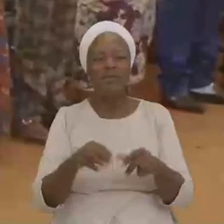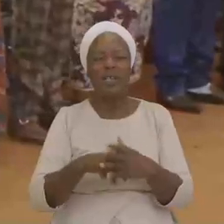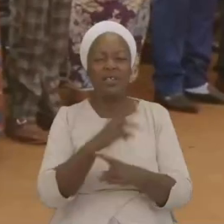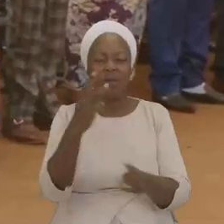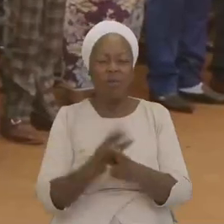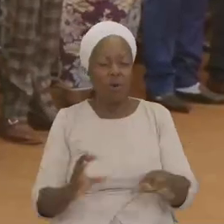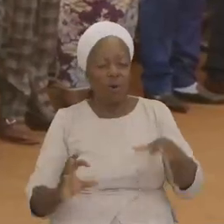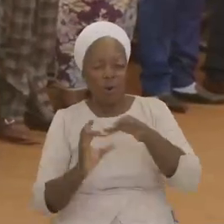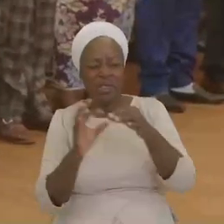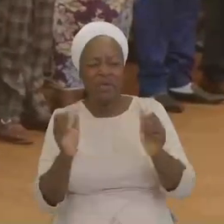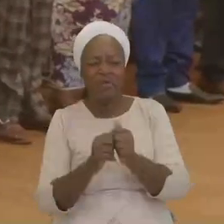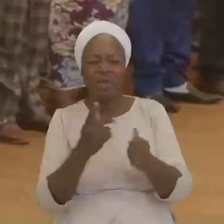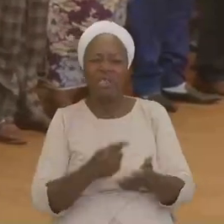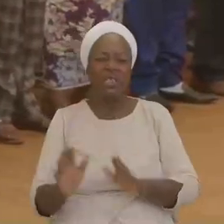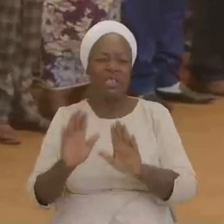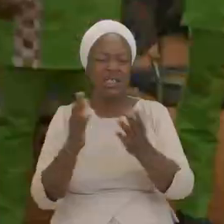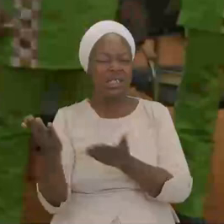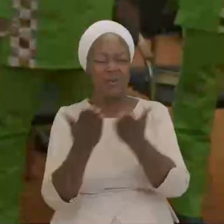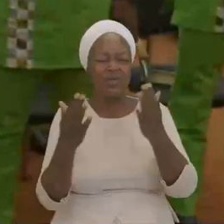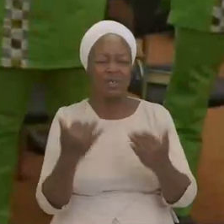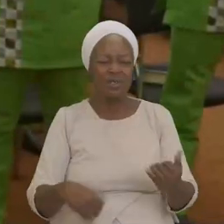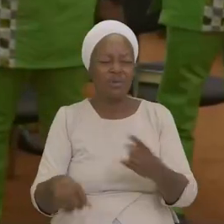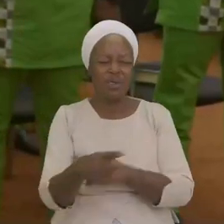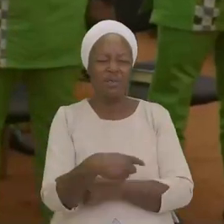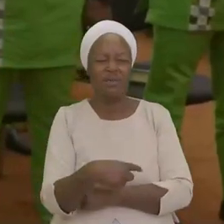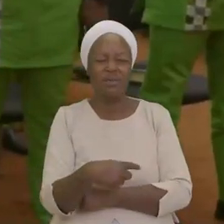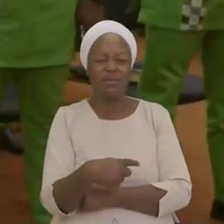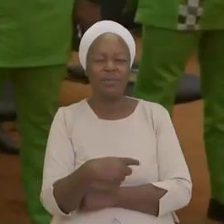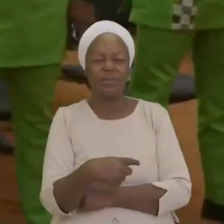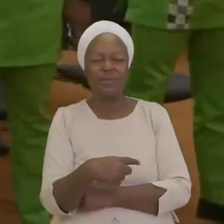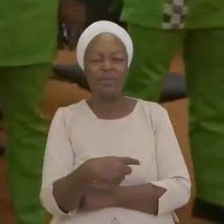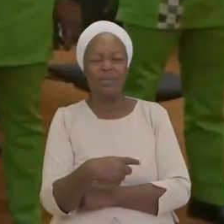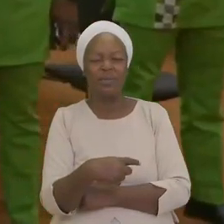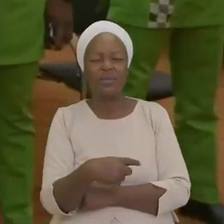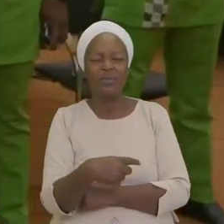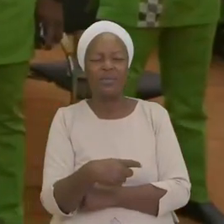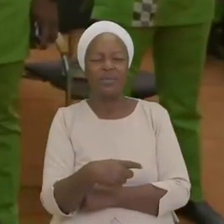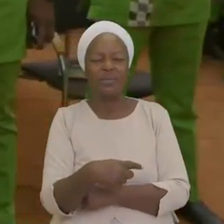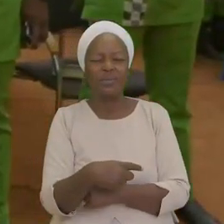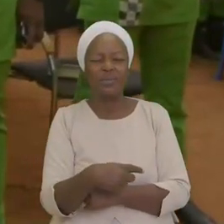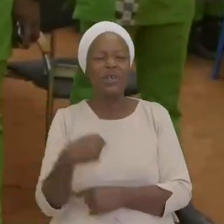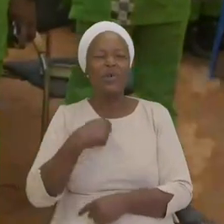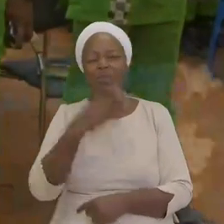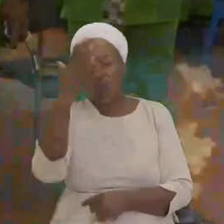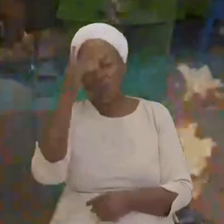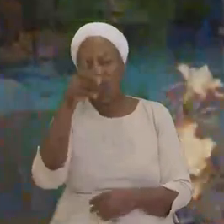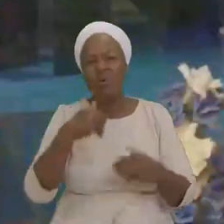Bénis tous ceux qui sont connectés partout dans le monde au culte de ce jour.